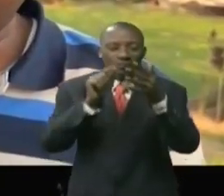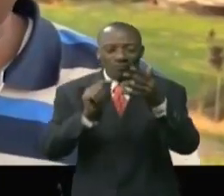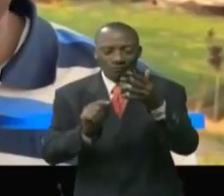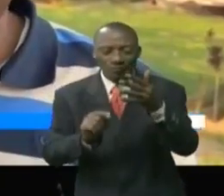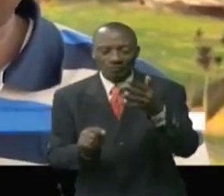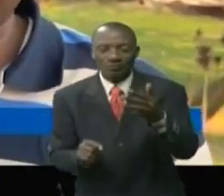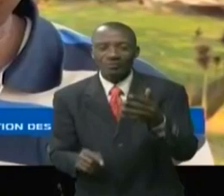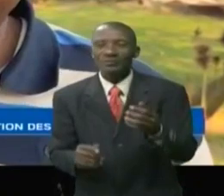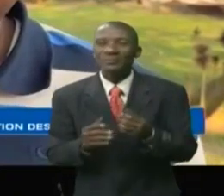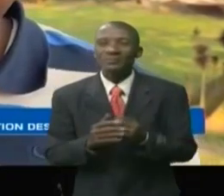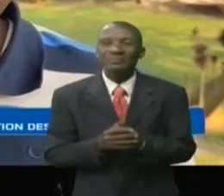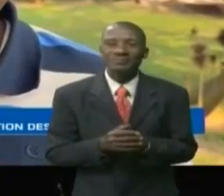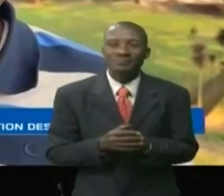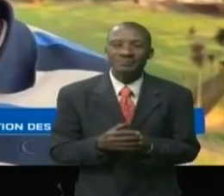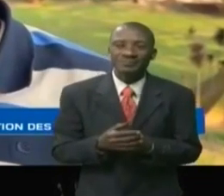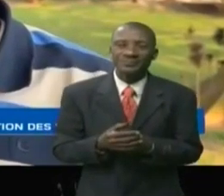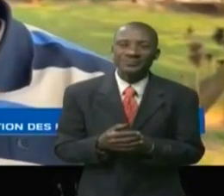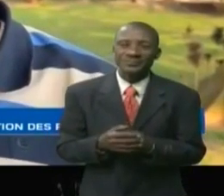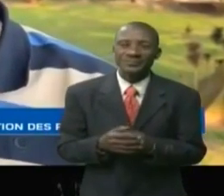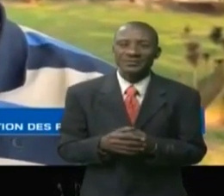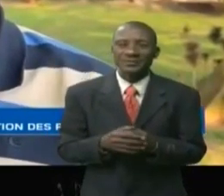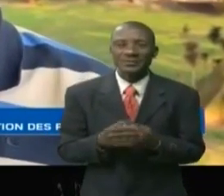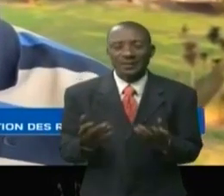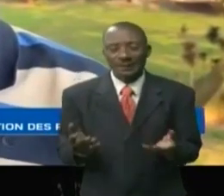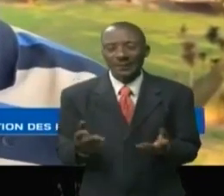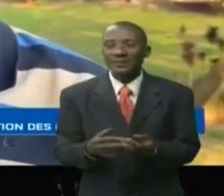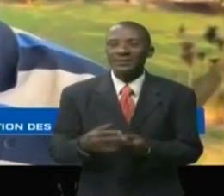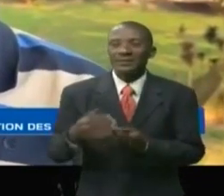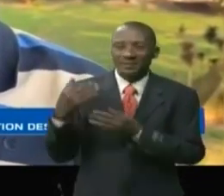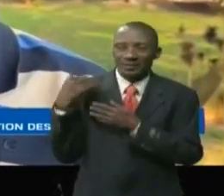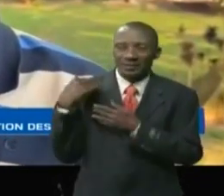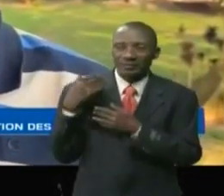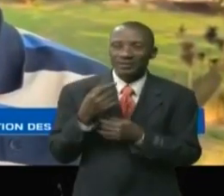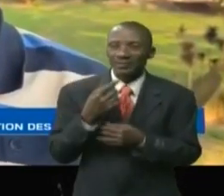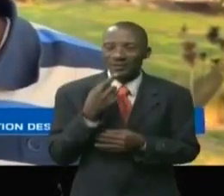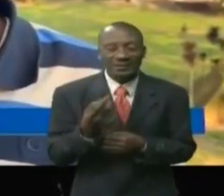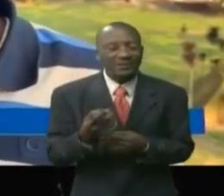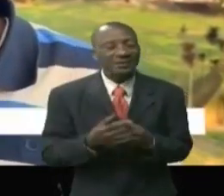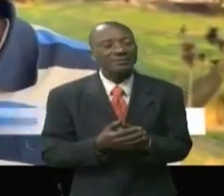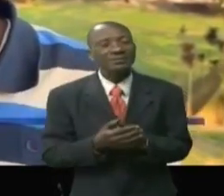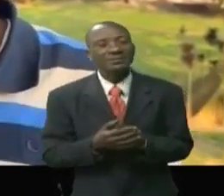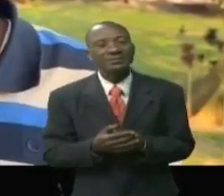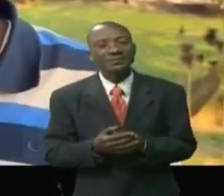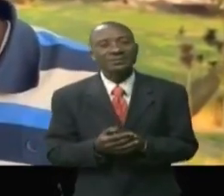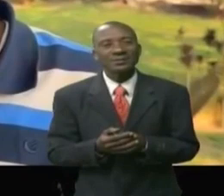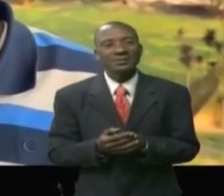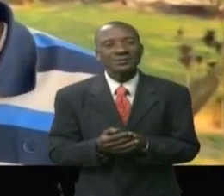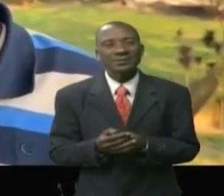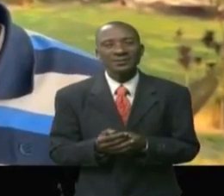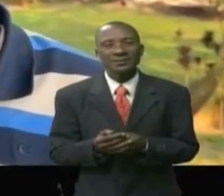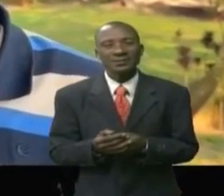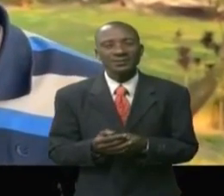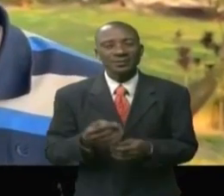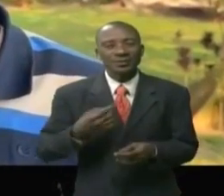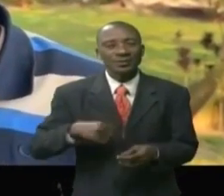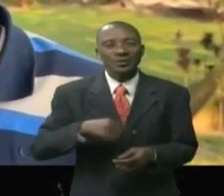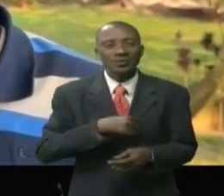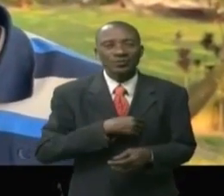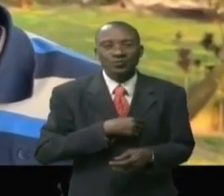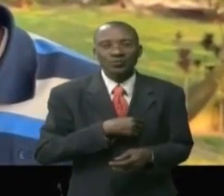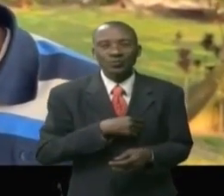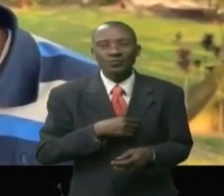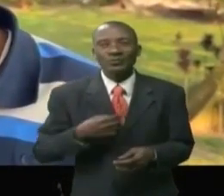cet atelier les principes qui doivent guider une bonne communication en matière de développement c'est l'attitude de coactivité il est important d'anticiper